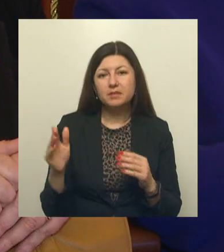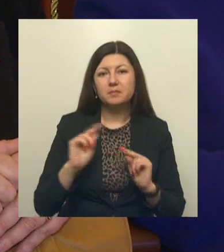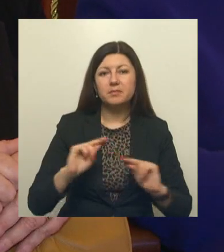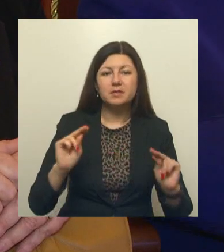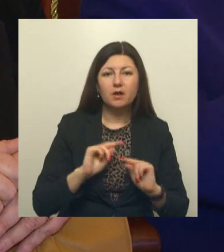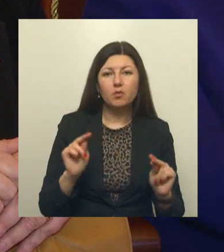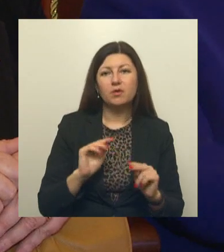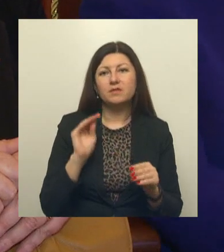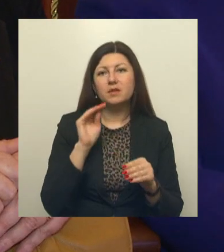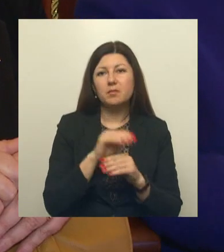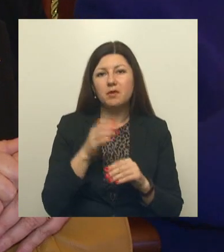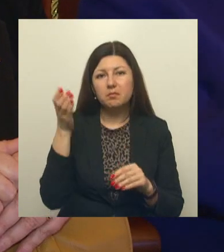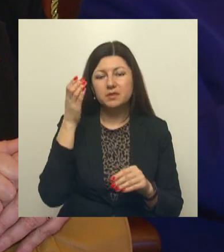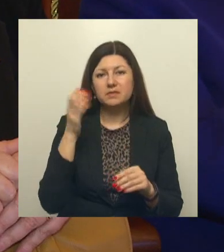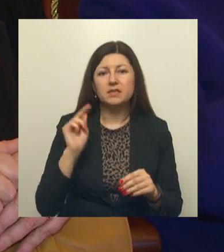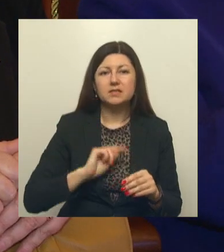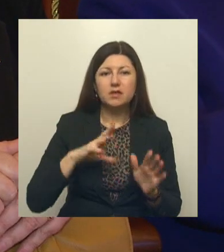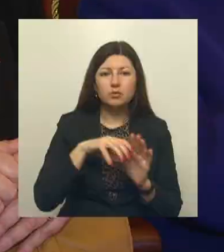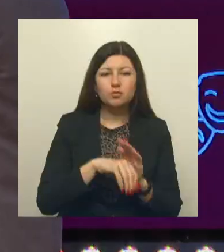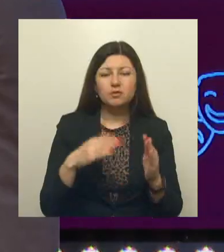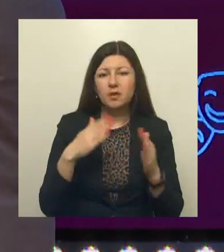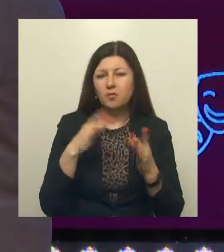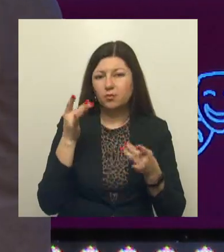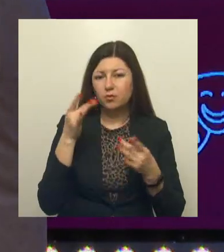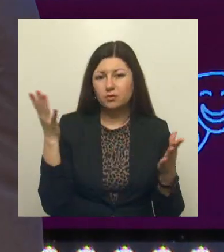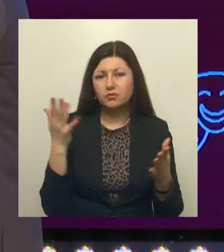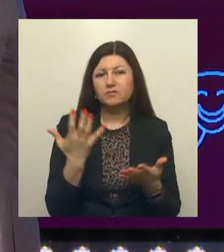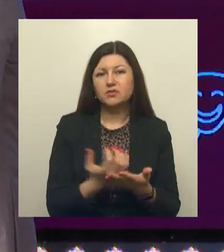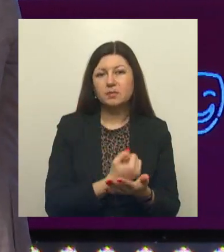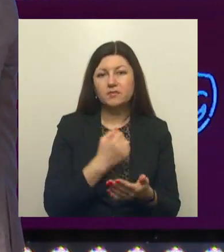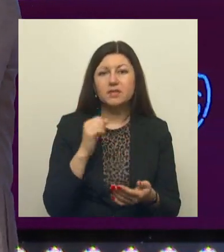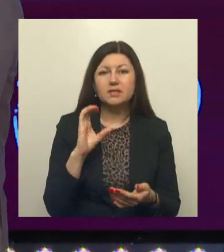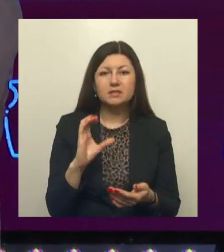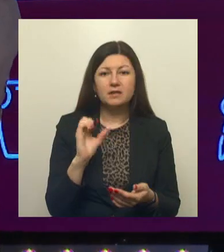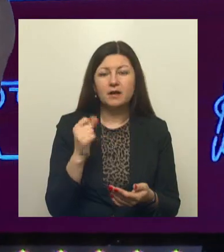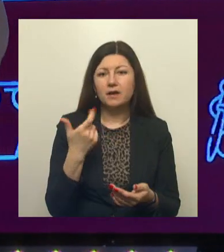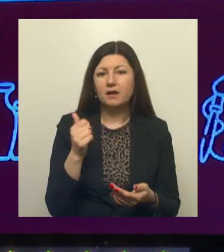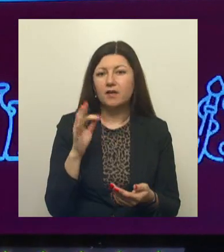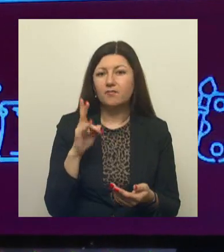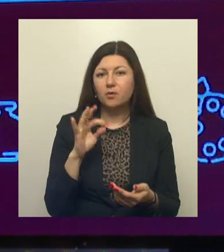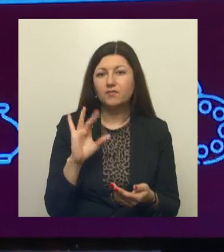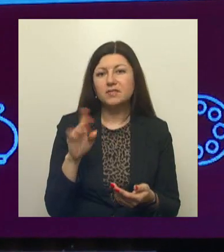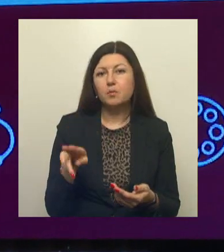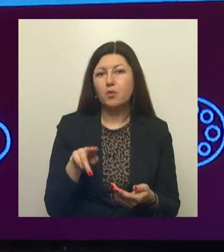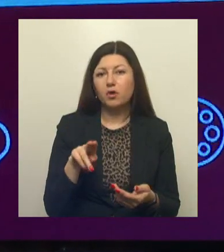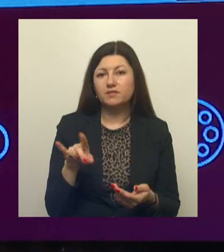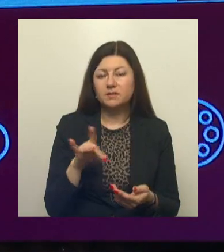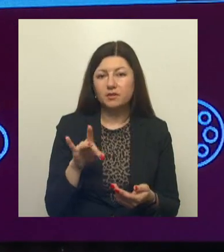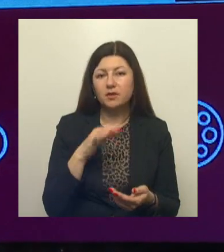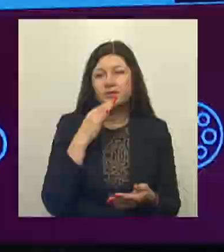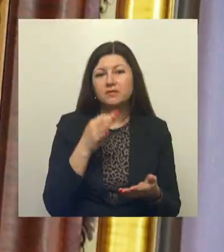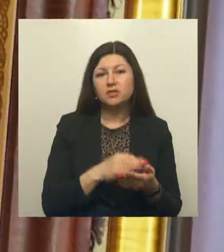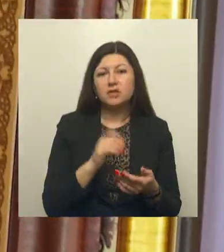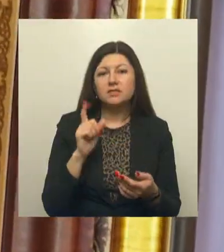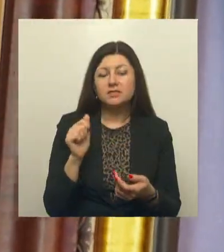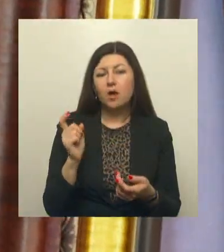дополнительного образования, сотрудников домов культуры. В числе победителей и Сергей Агафонов из Прохоровского района. Он отвечает за